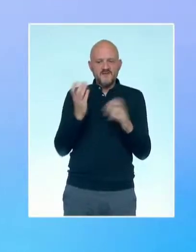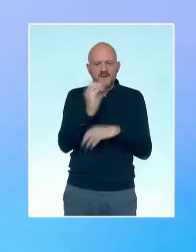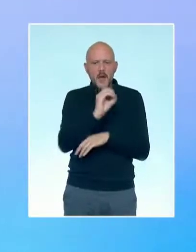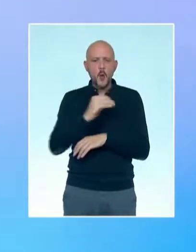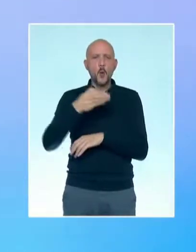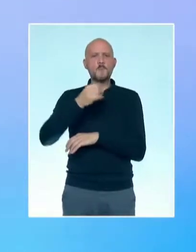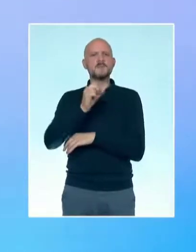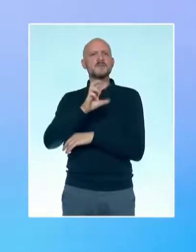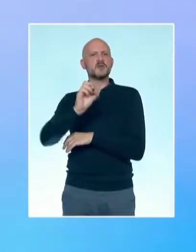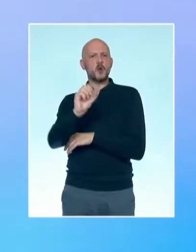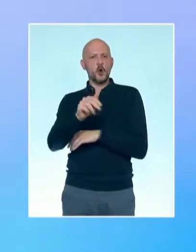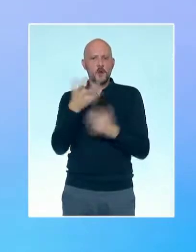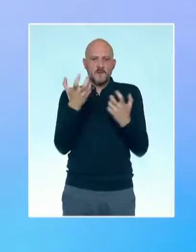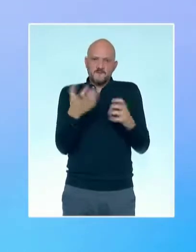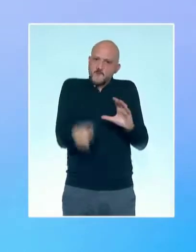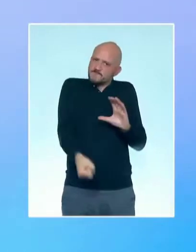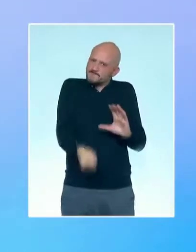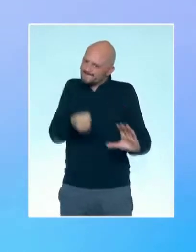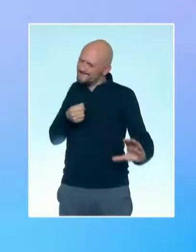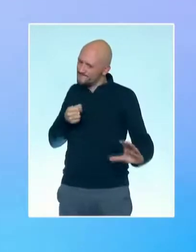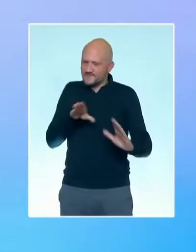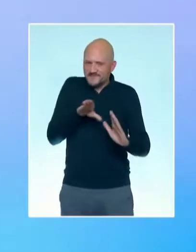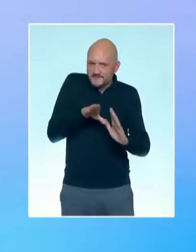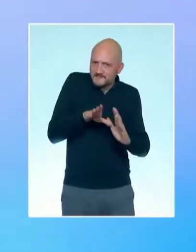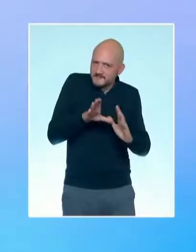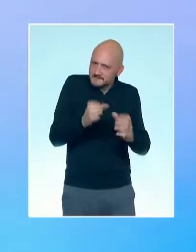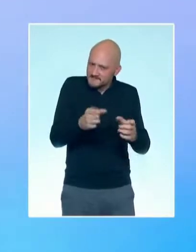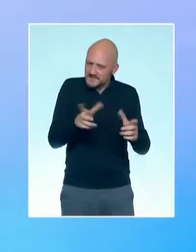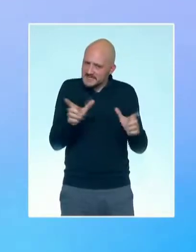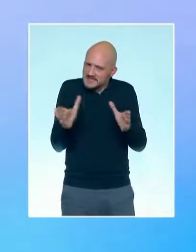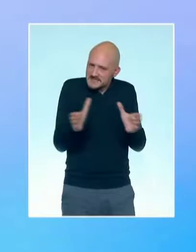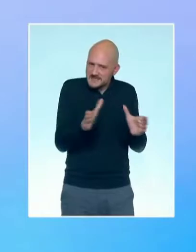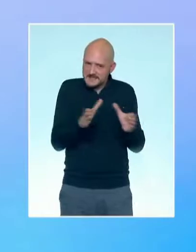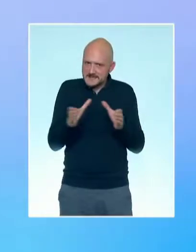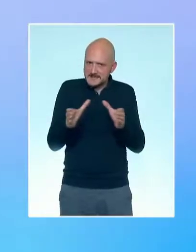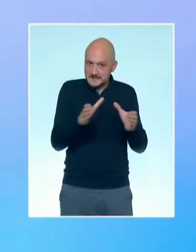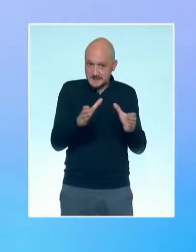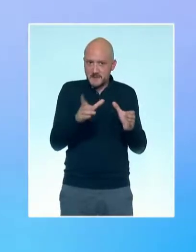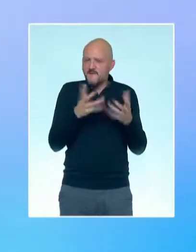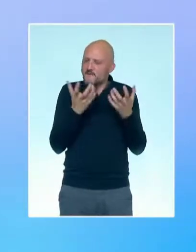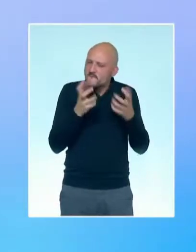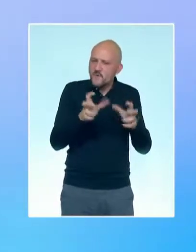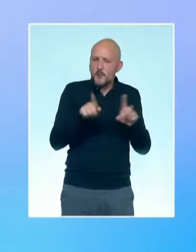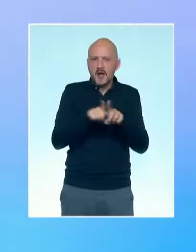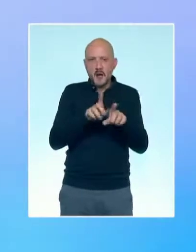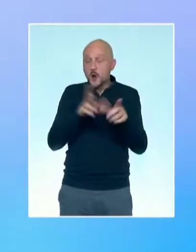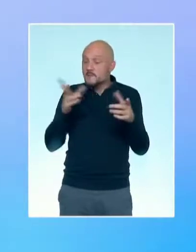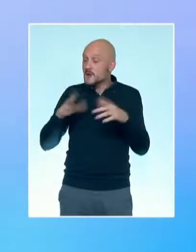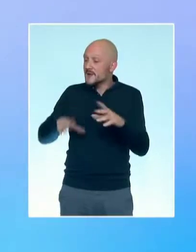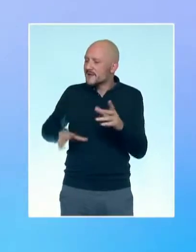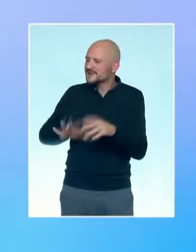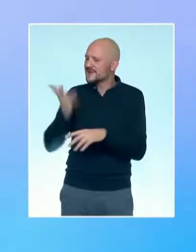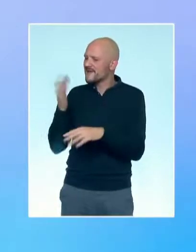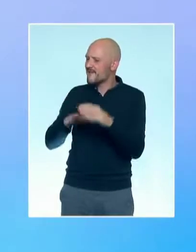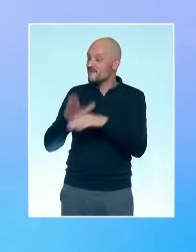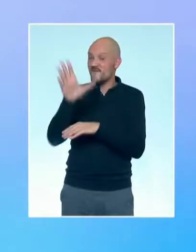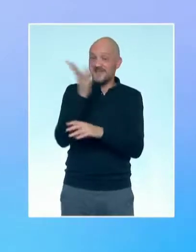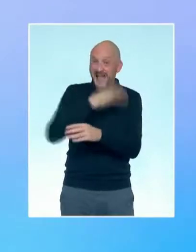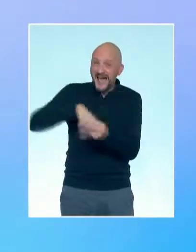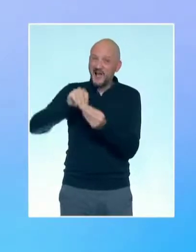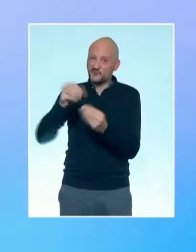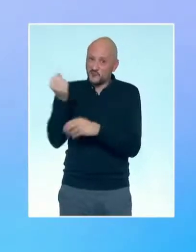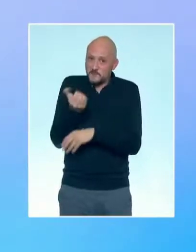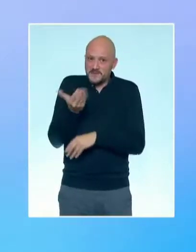cause dans la cinquième vague, mais nous ne voulons pas connaître de vague dans la vague. Quelques éléments que nous savons à ce stade, mais ce sont encore des éléments